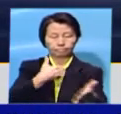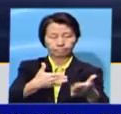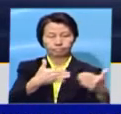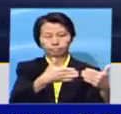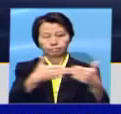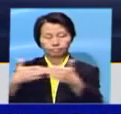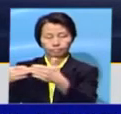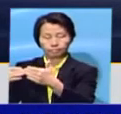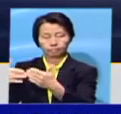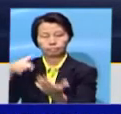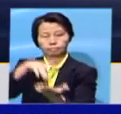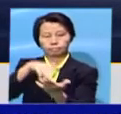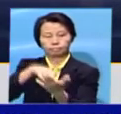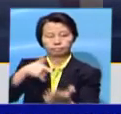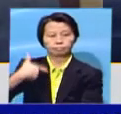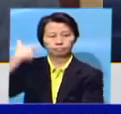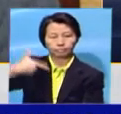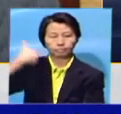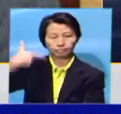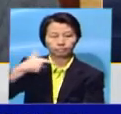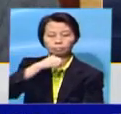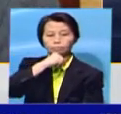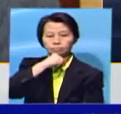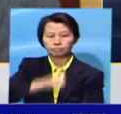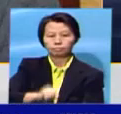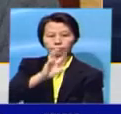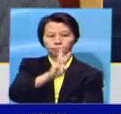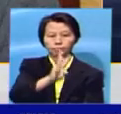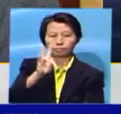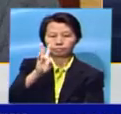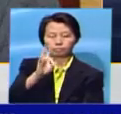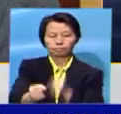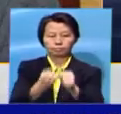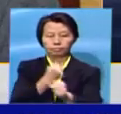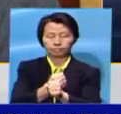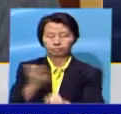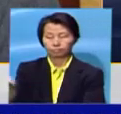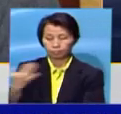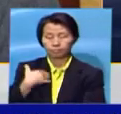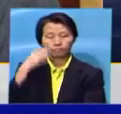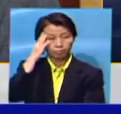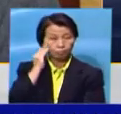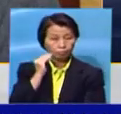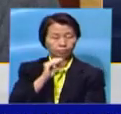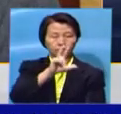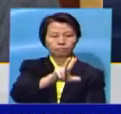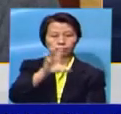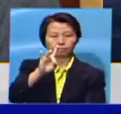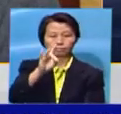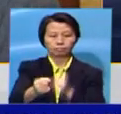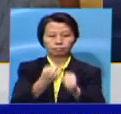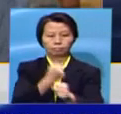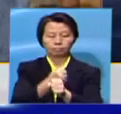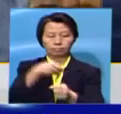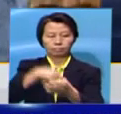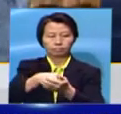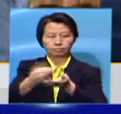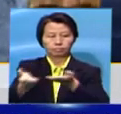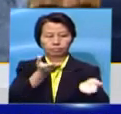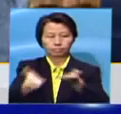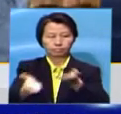University of London berusia 67 tahun beliau berpengalaman luas selama 38 tahun dalam perkhidmatan